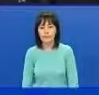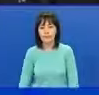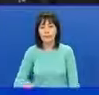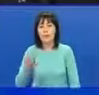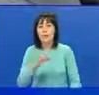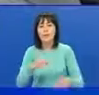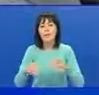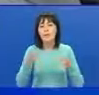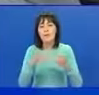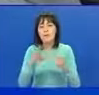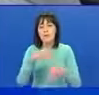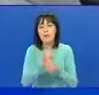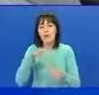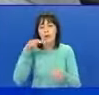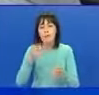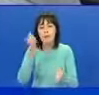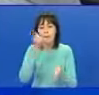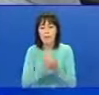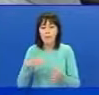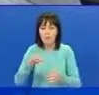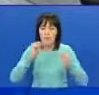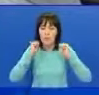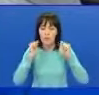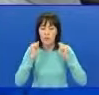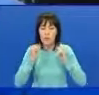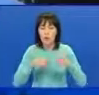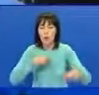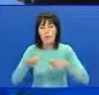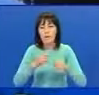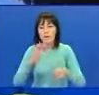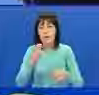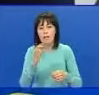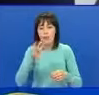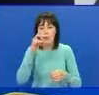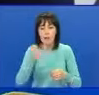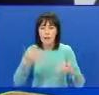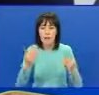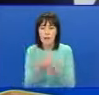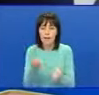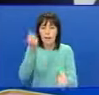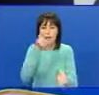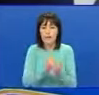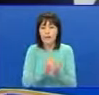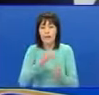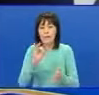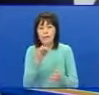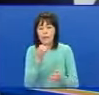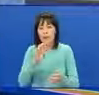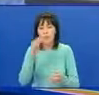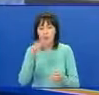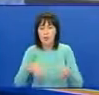Ордабасы командасының жаңа президент тағайындалды. Облыстық дене шынықтыру және спорт басқармасының басшысы Әлібек Нұртаев жаңадан тағайындалған Юрий Бондаренконы